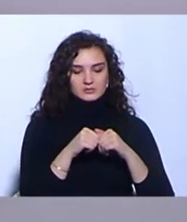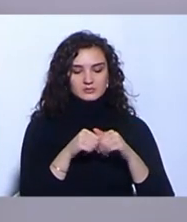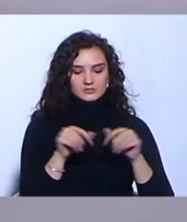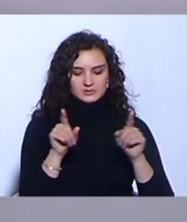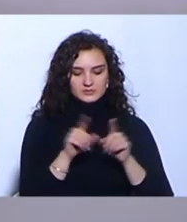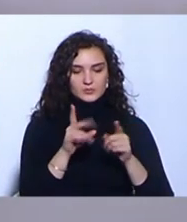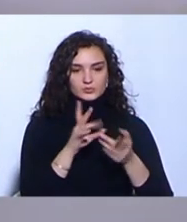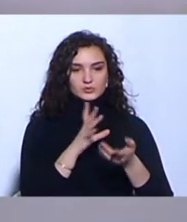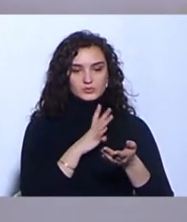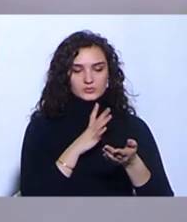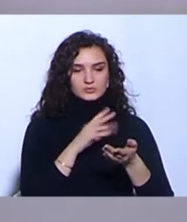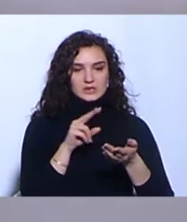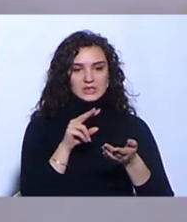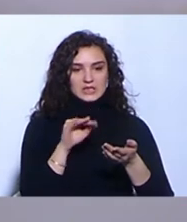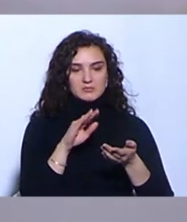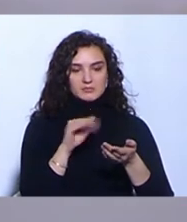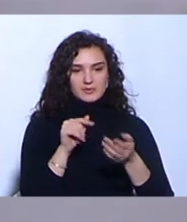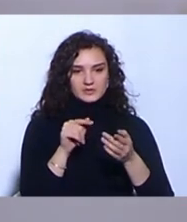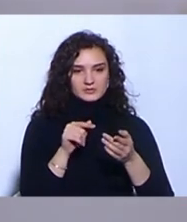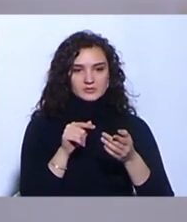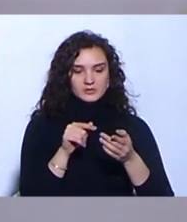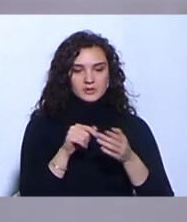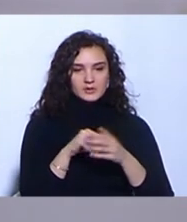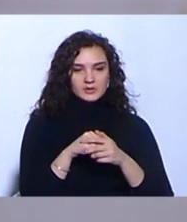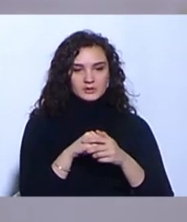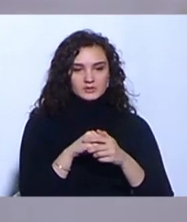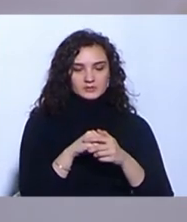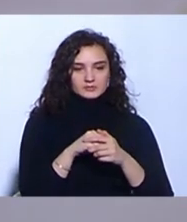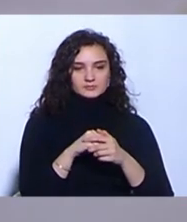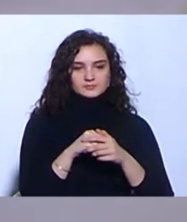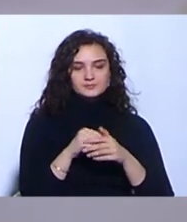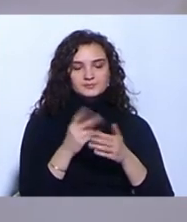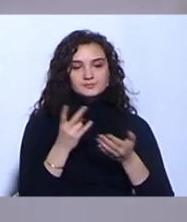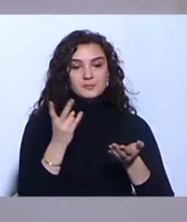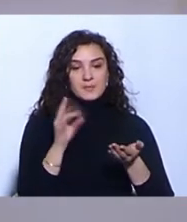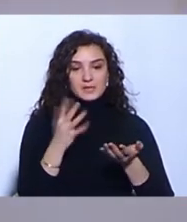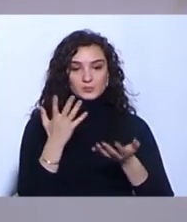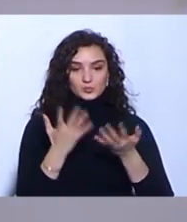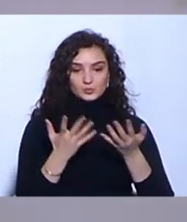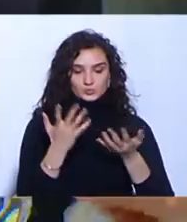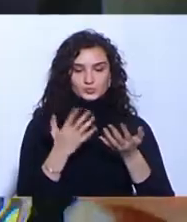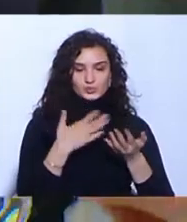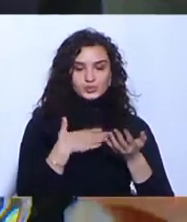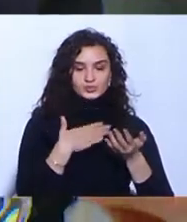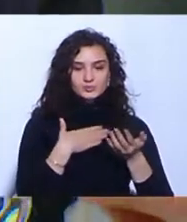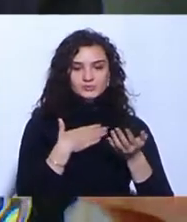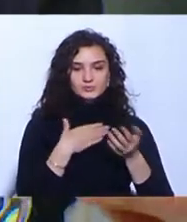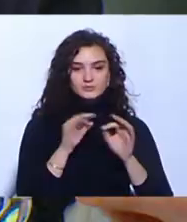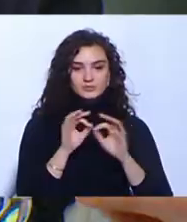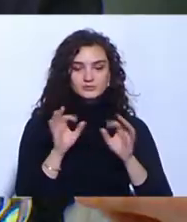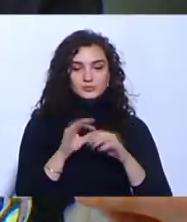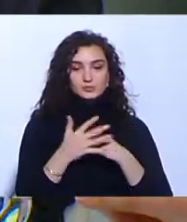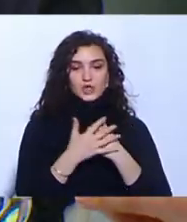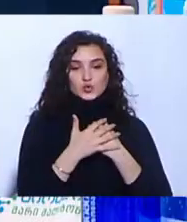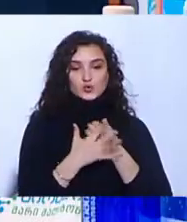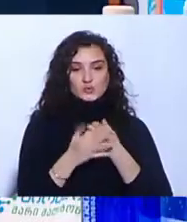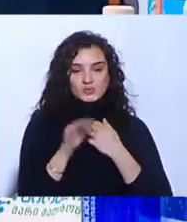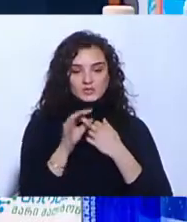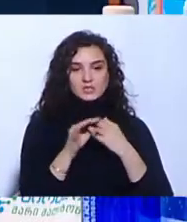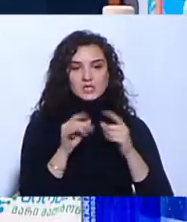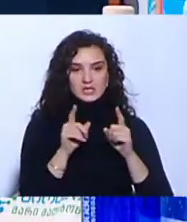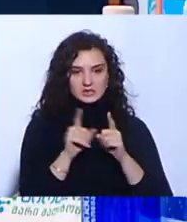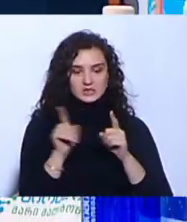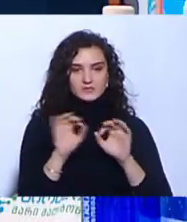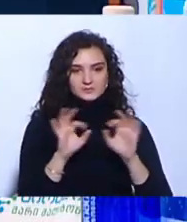ასევე უნდა მოხდეს ლიმფის გადაჟონვა. მაგრამ თუ ჩვენ ლაპარაკობთ შეშუპებაზე,